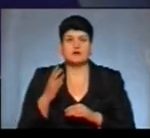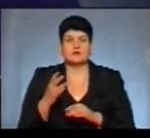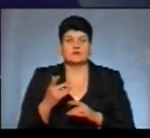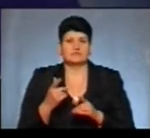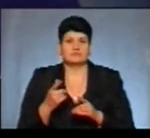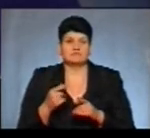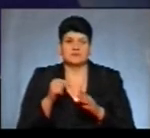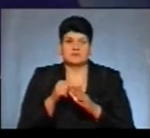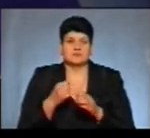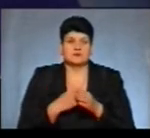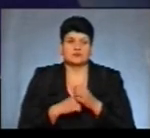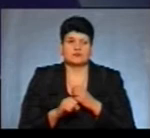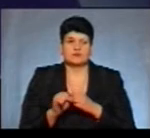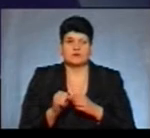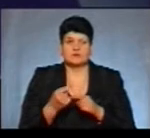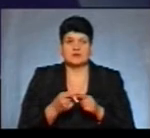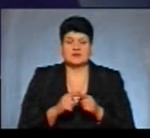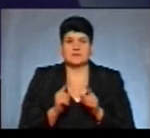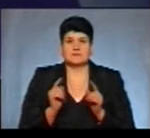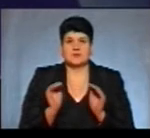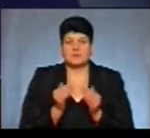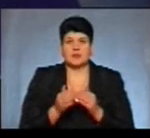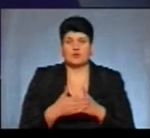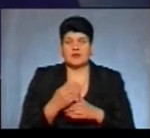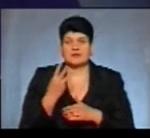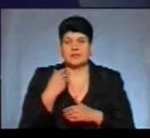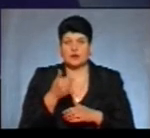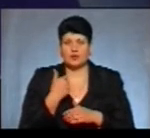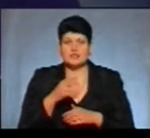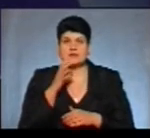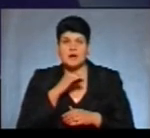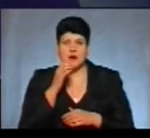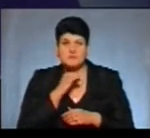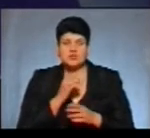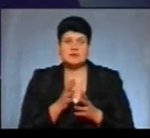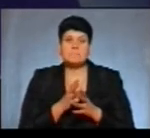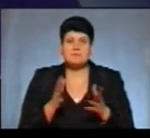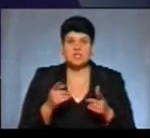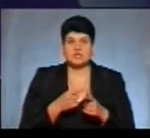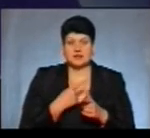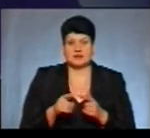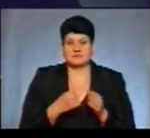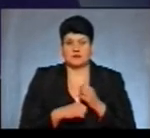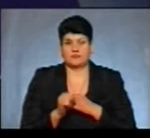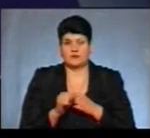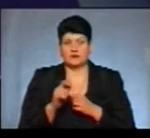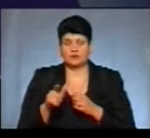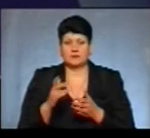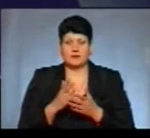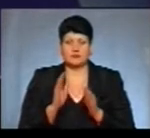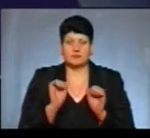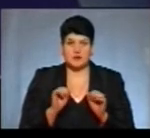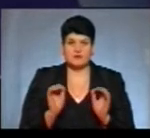досить вузьке. Мінімальне покарання – 3 роки. Мінімальне покарання за грабіж суворіше, ніж за зґвалтування. Жертви мають право